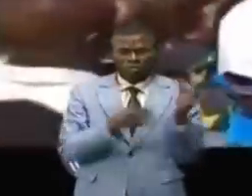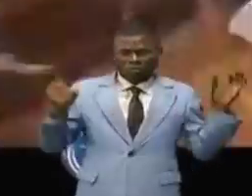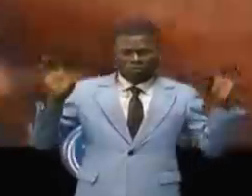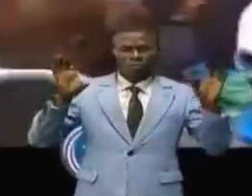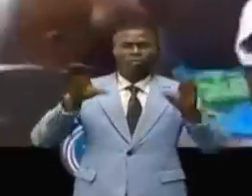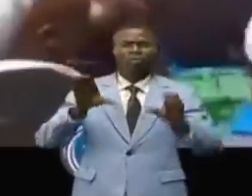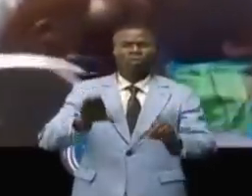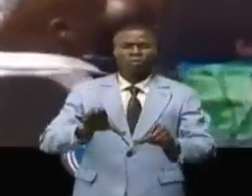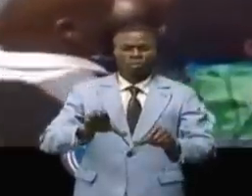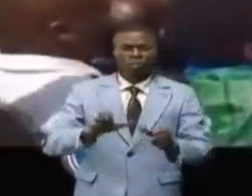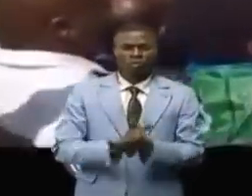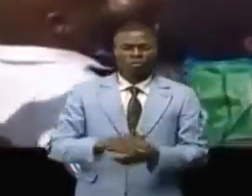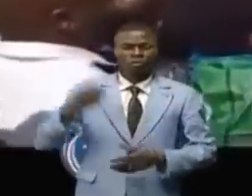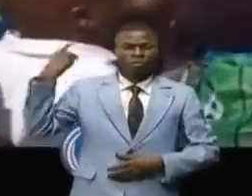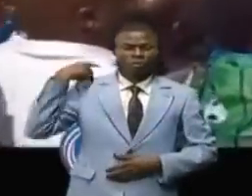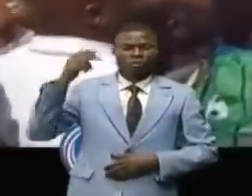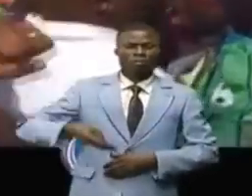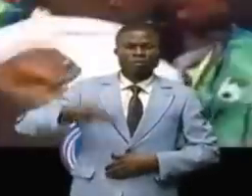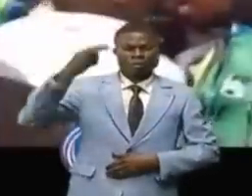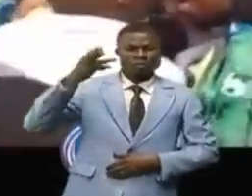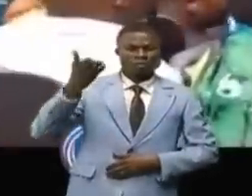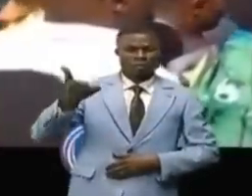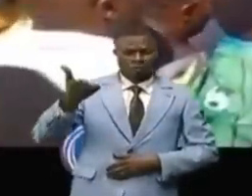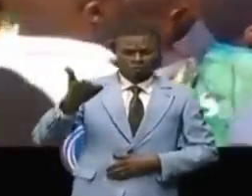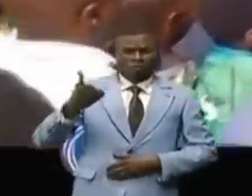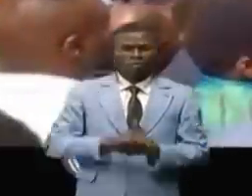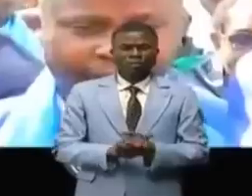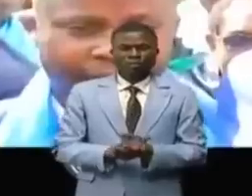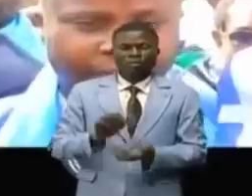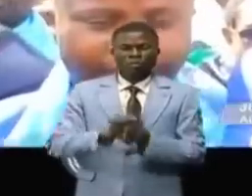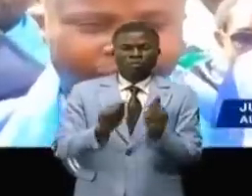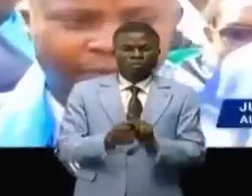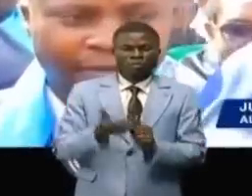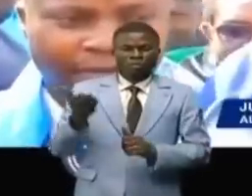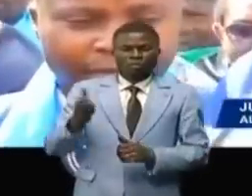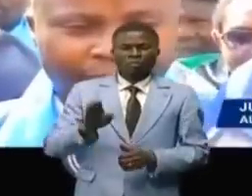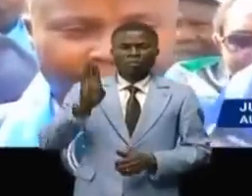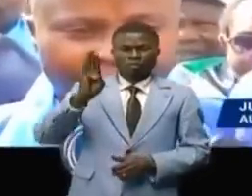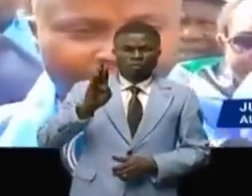c'est haute démarque se dit flatter de cet accueil impressionnant